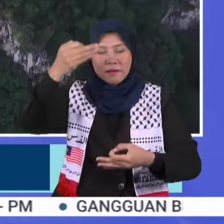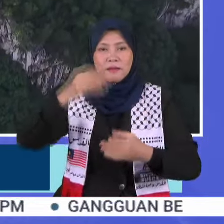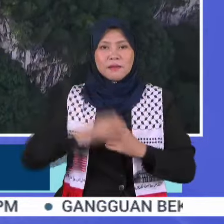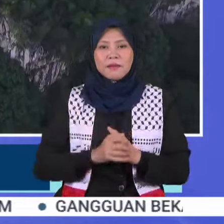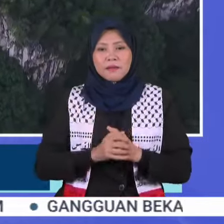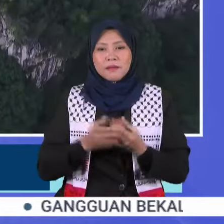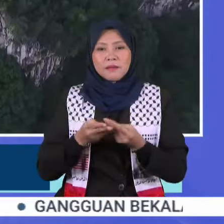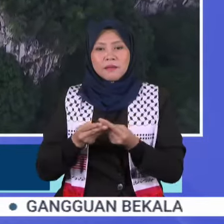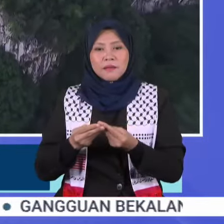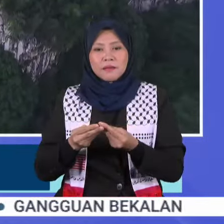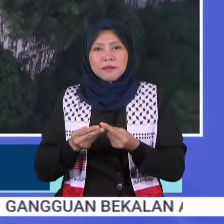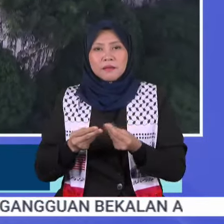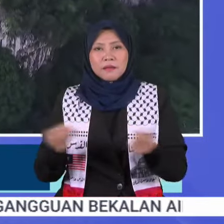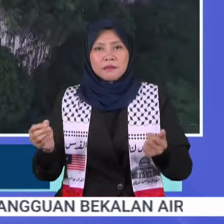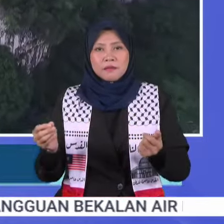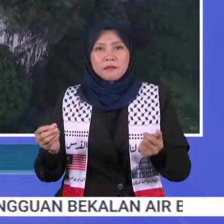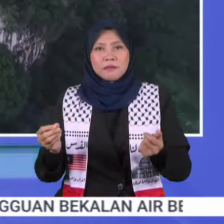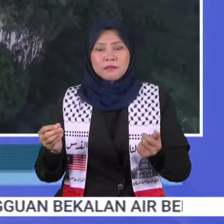Pangsa Taman Silibin.